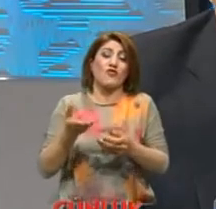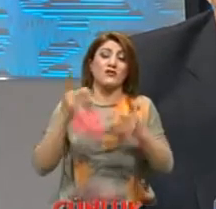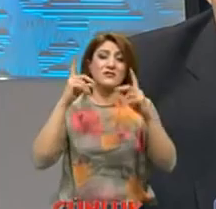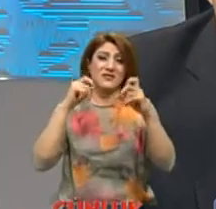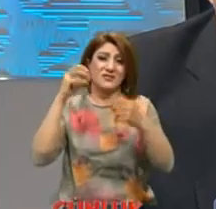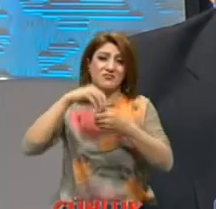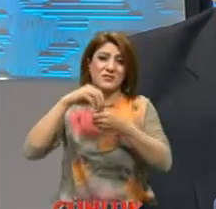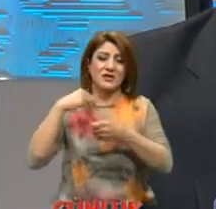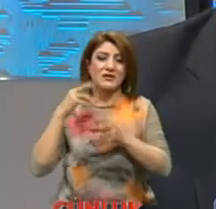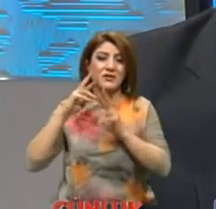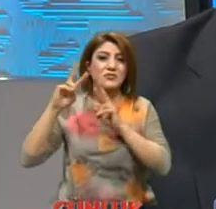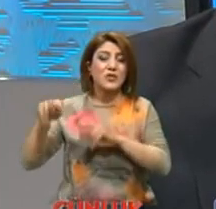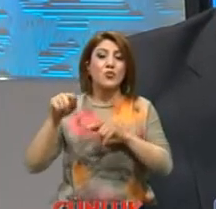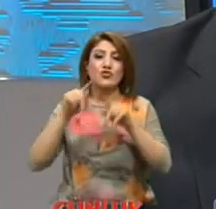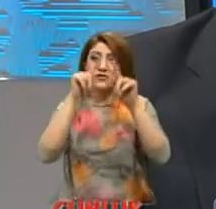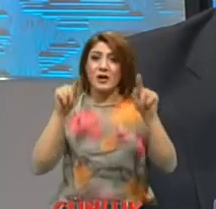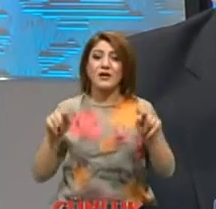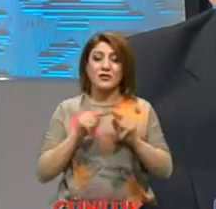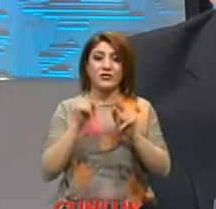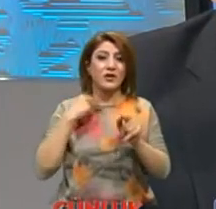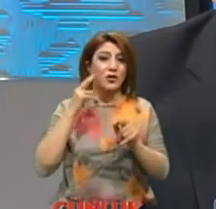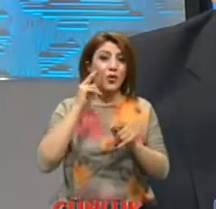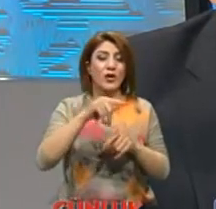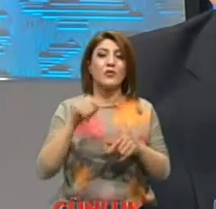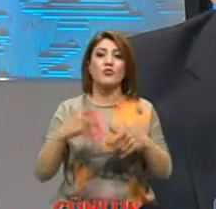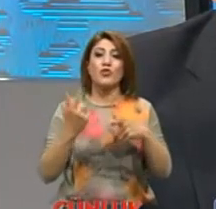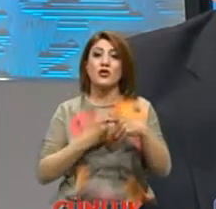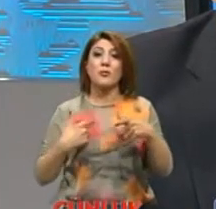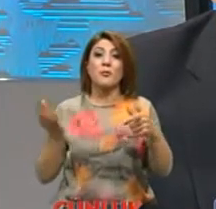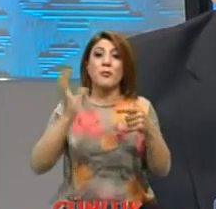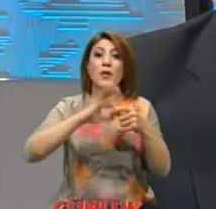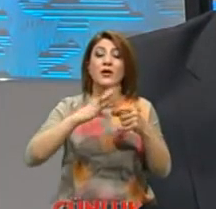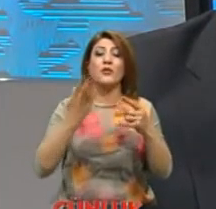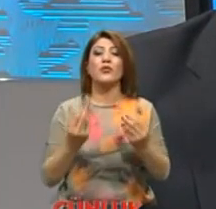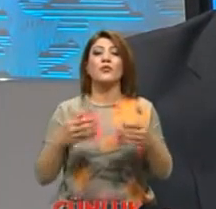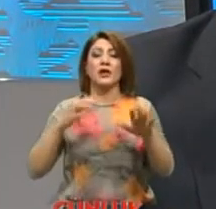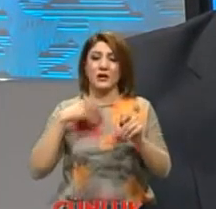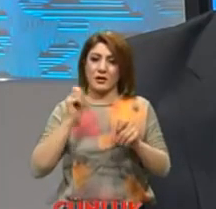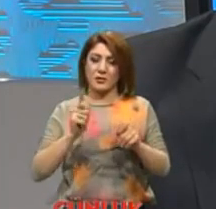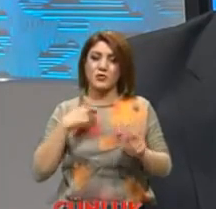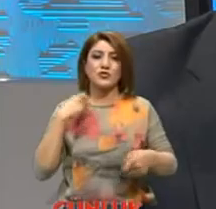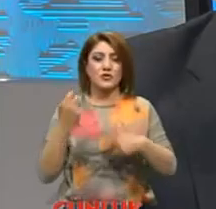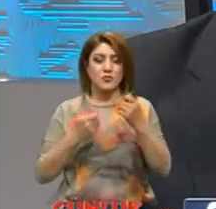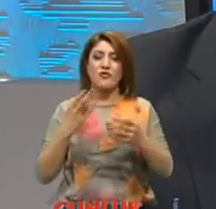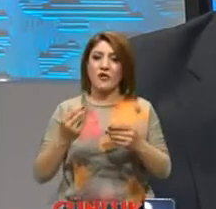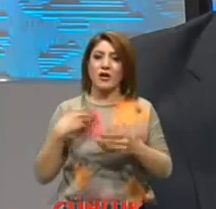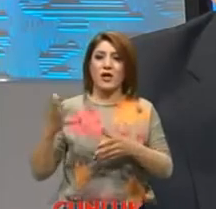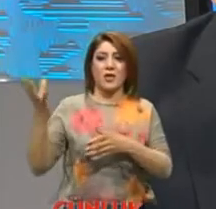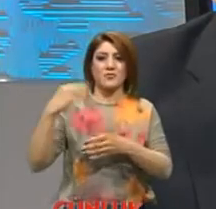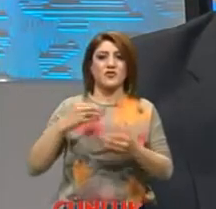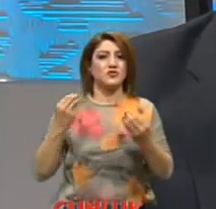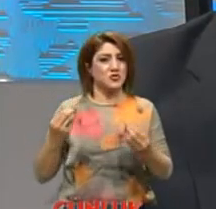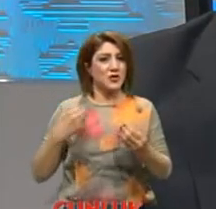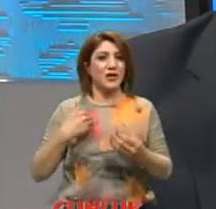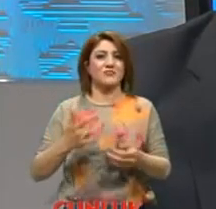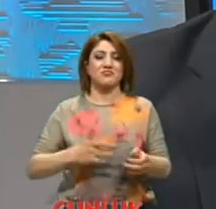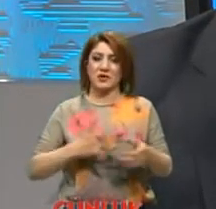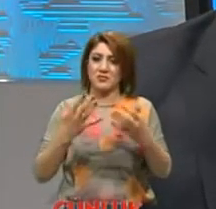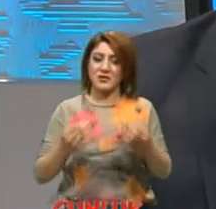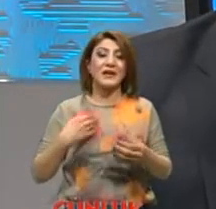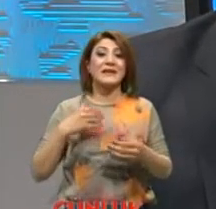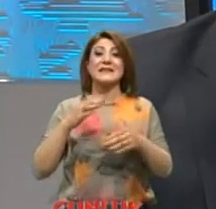içindeyiz. Evet. Bu çerçevede bizim bu proje dahil olmadan yaptığımız çalışmalar vardı. Oldukça takdir toplayan, oldukça güzel çalışmalardı. Yaya